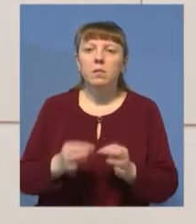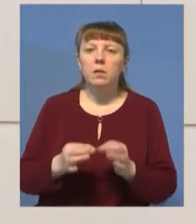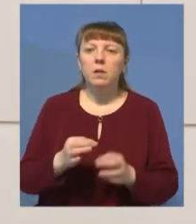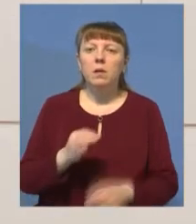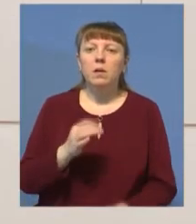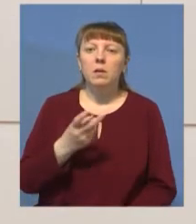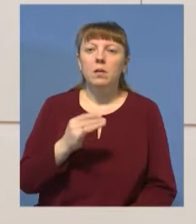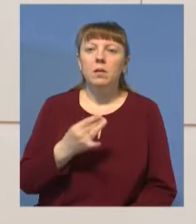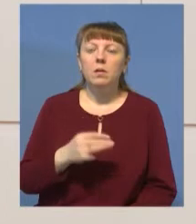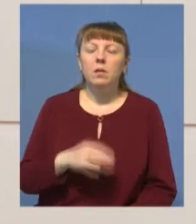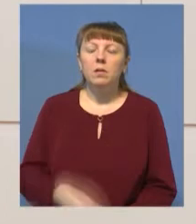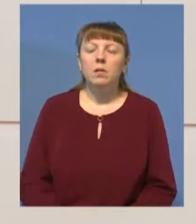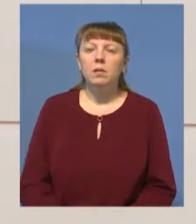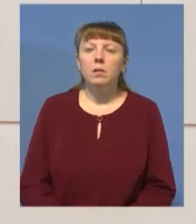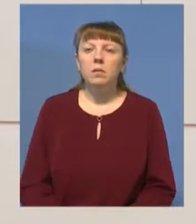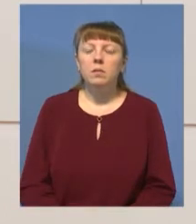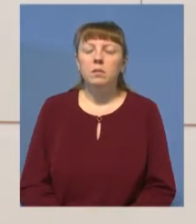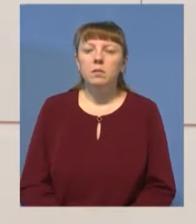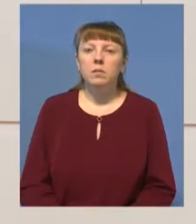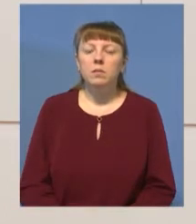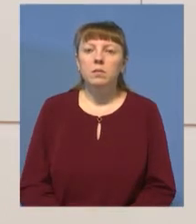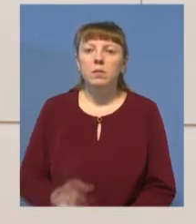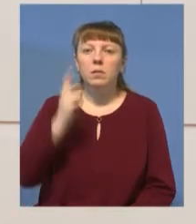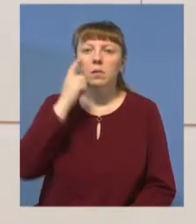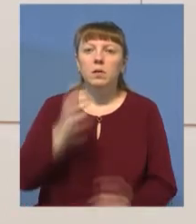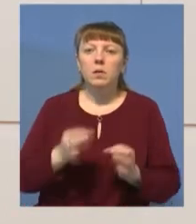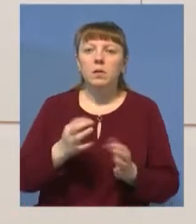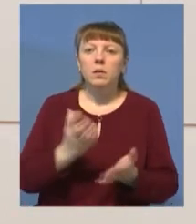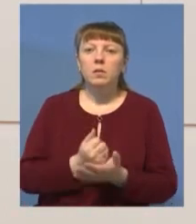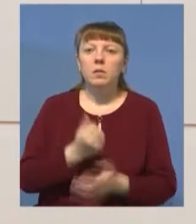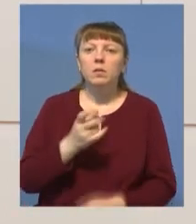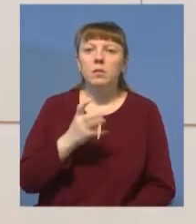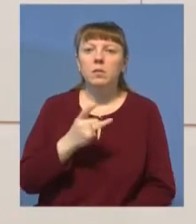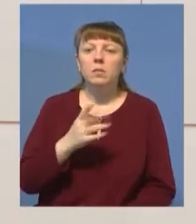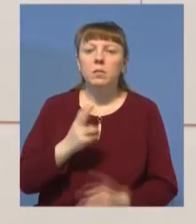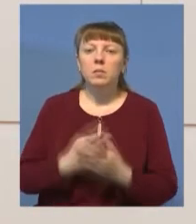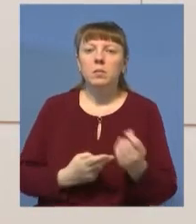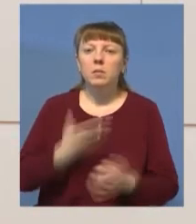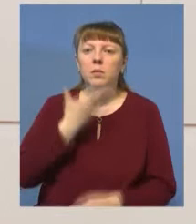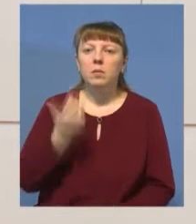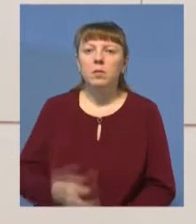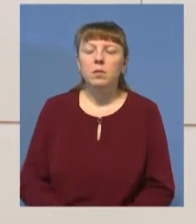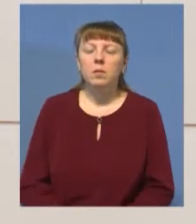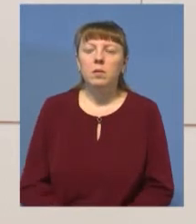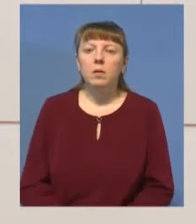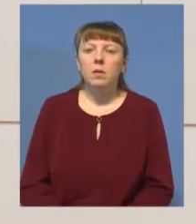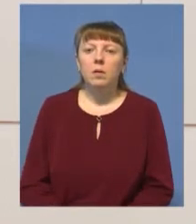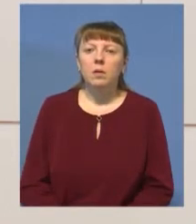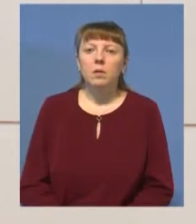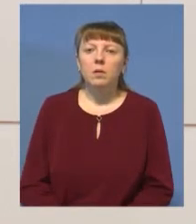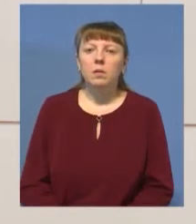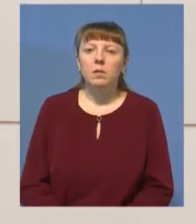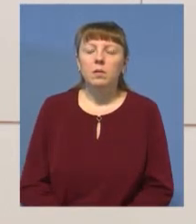заключить медиативное соглашение, поскольку при решении суда нет выигрывающей стороны, нет проигрывающей стороны. Но, тем не